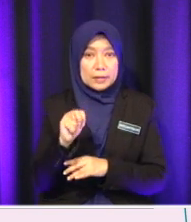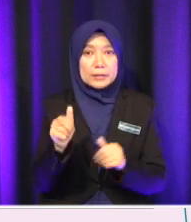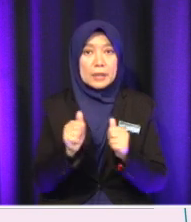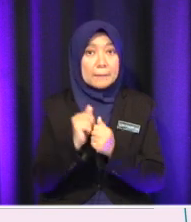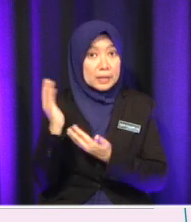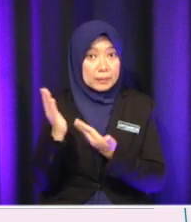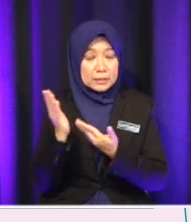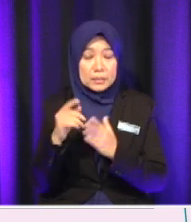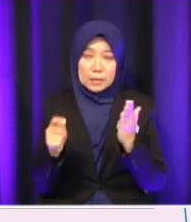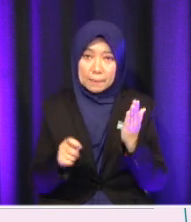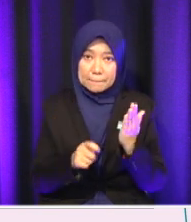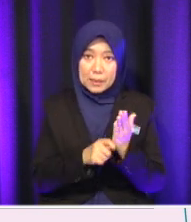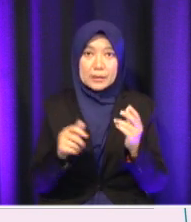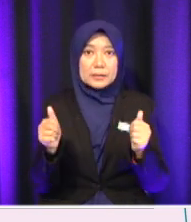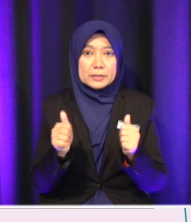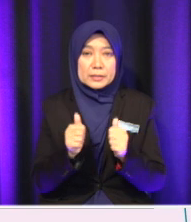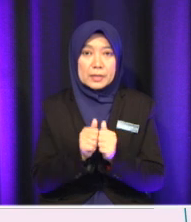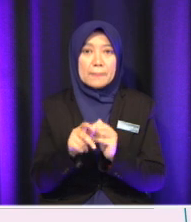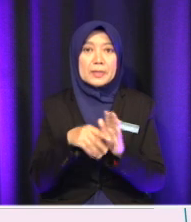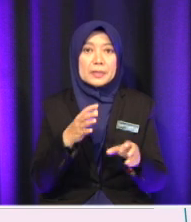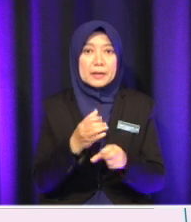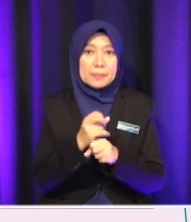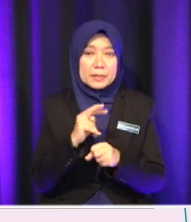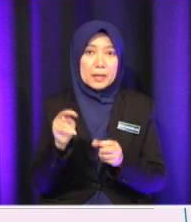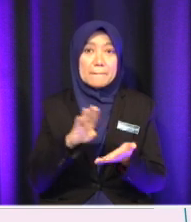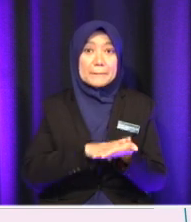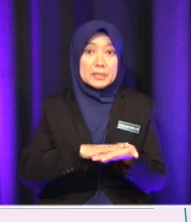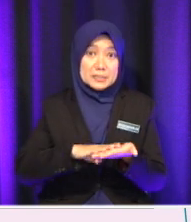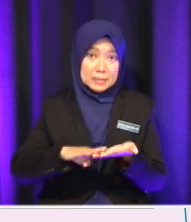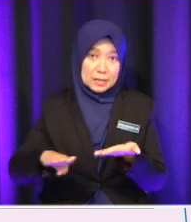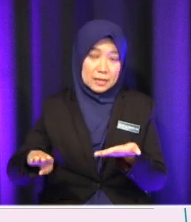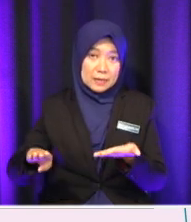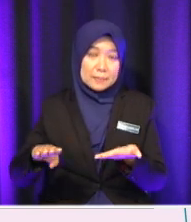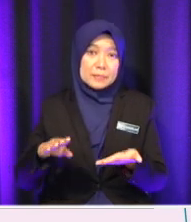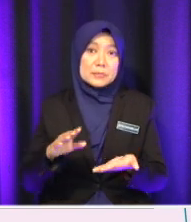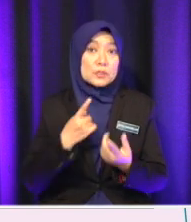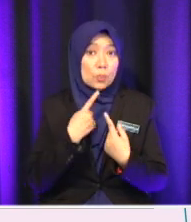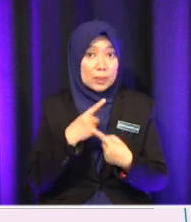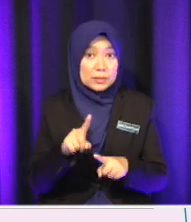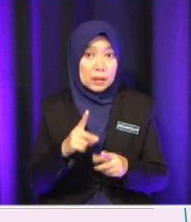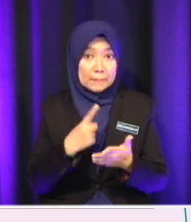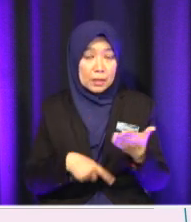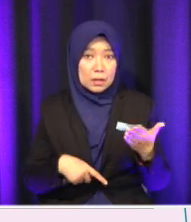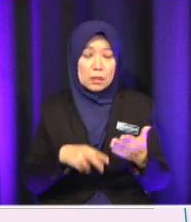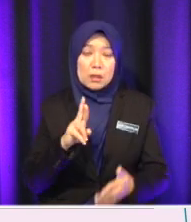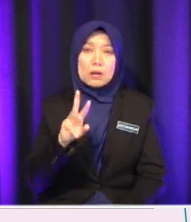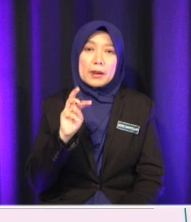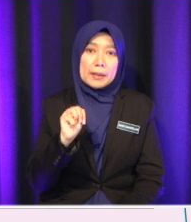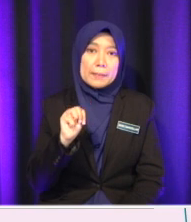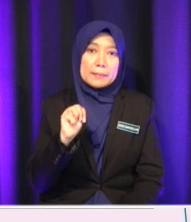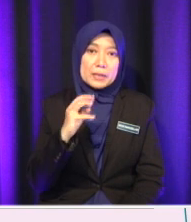perhematan kita tambah dengan pendapatan bersih jadi jawabannya ialah RM